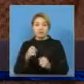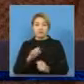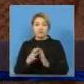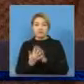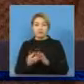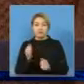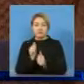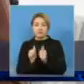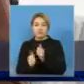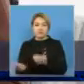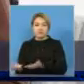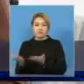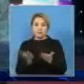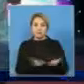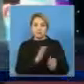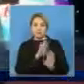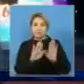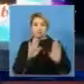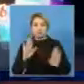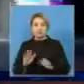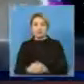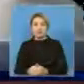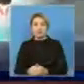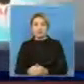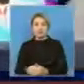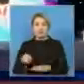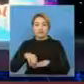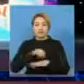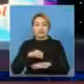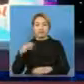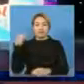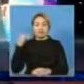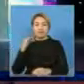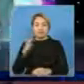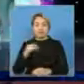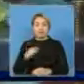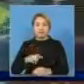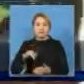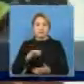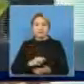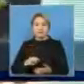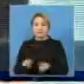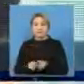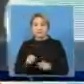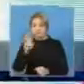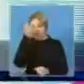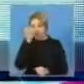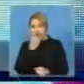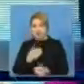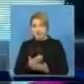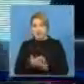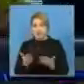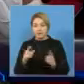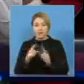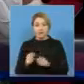Часто приглашают меня на выставки. Аким Уйлского района выразил благодарность Гульсим Саматхаза, передав слова поздравления